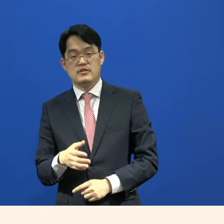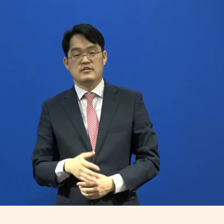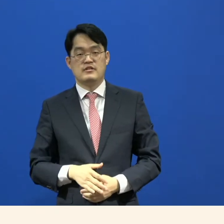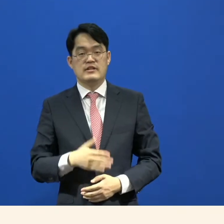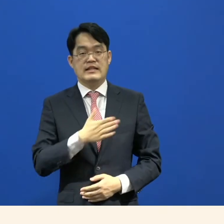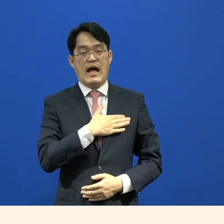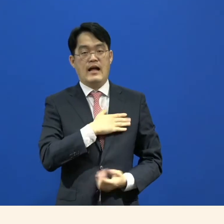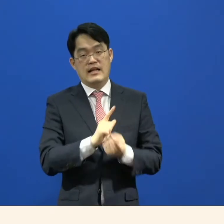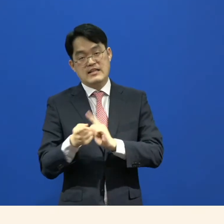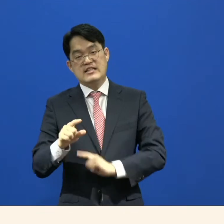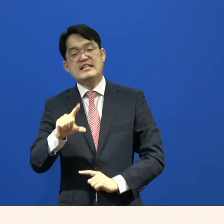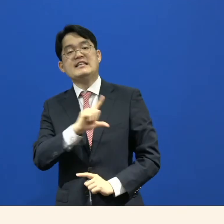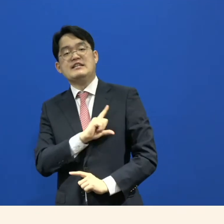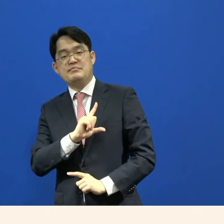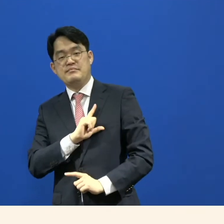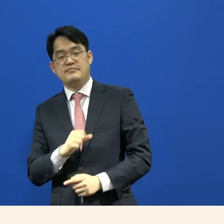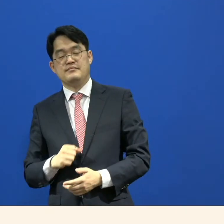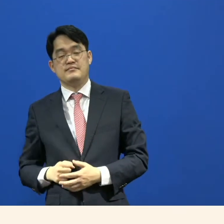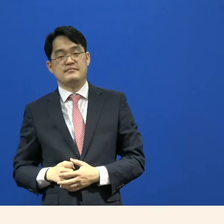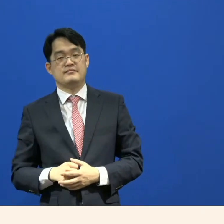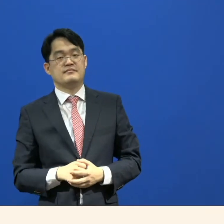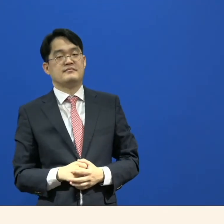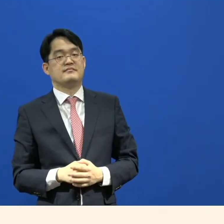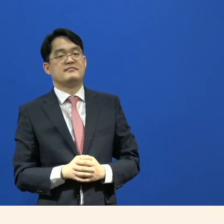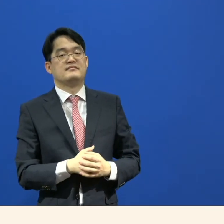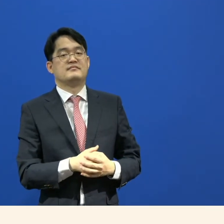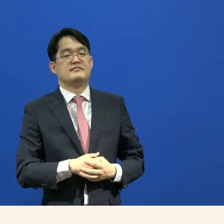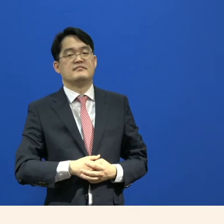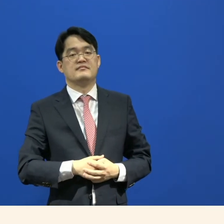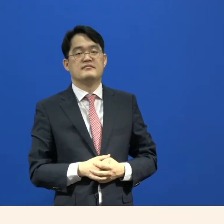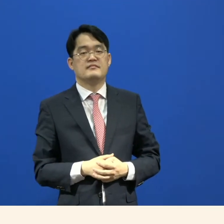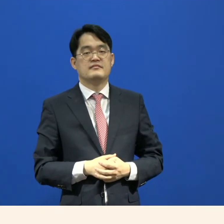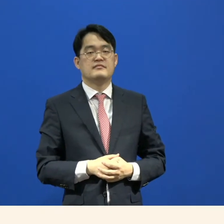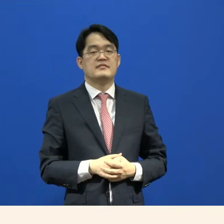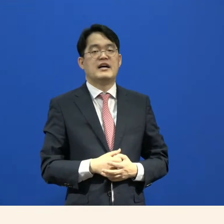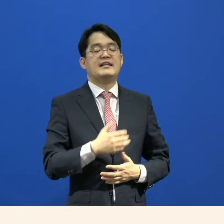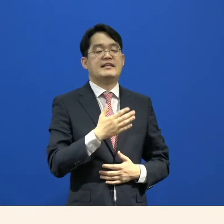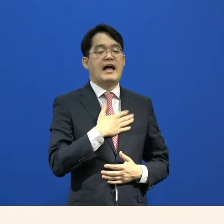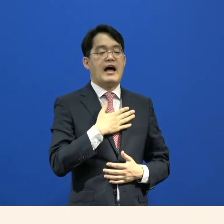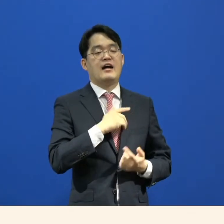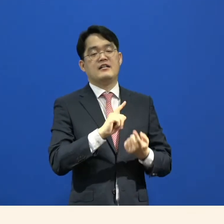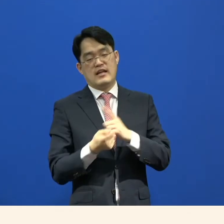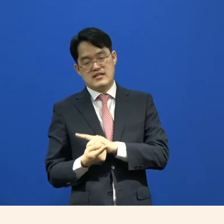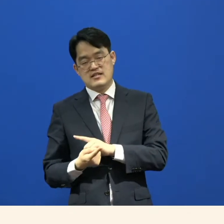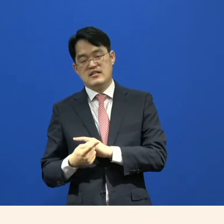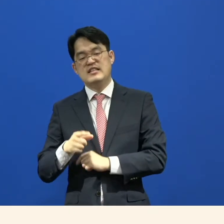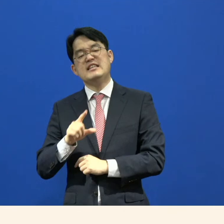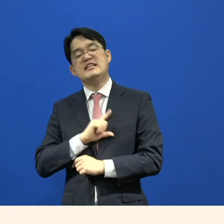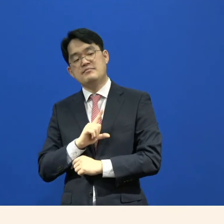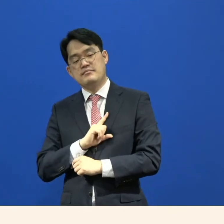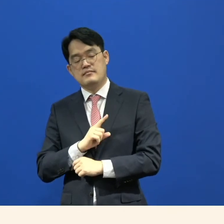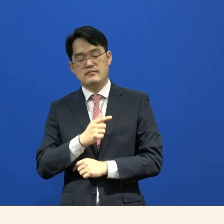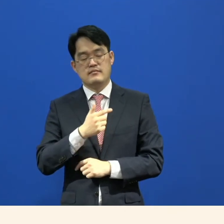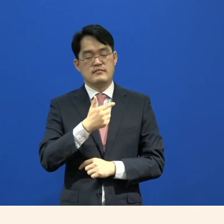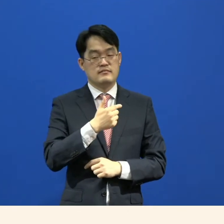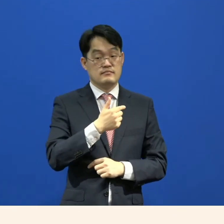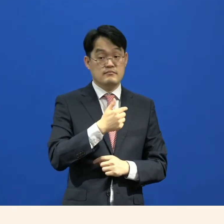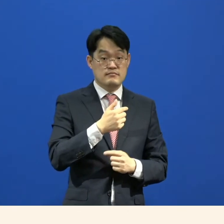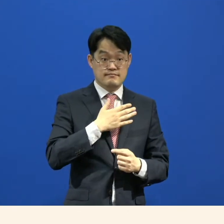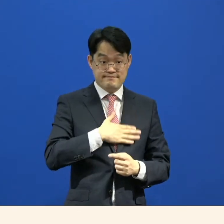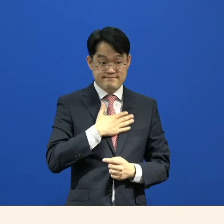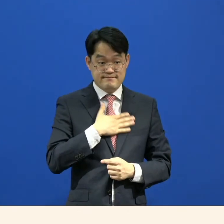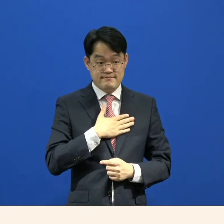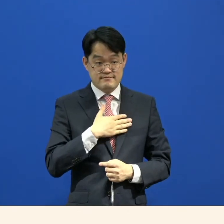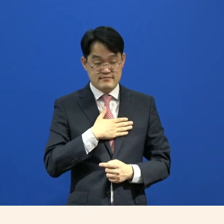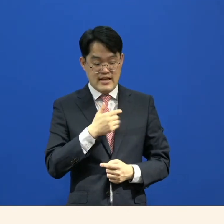자, 내게는 하고 그 다음에 뒤에 있죠. 그리스도 말하면 나를 대하는, 이규현을 대하는 십자가 못 박혀, 이규현은 또한 내가 세상을